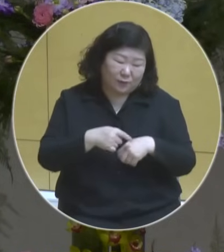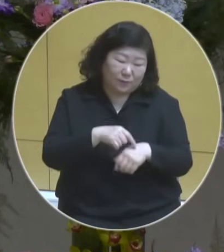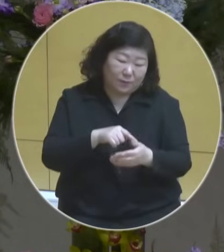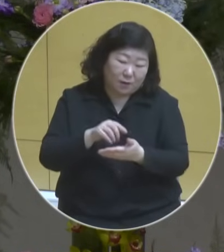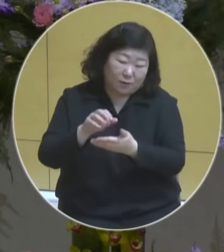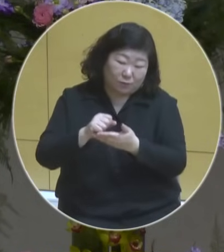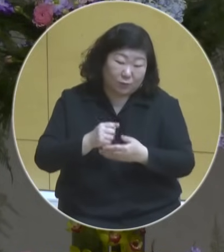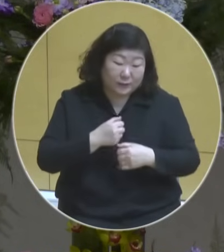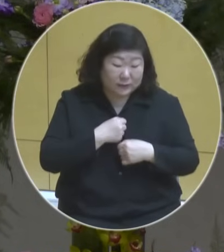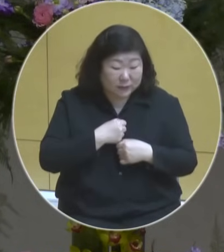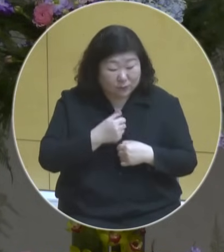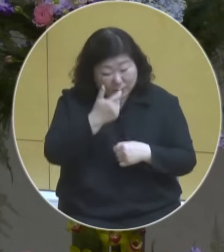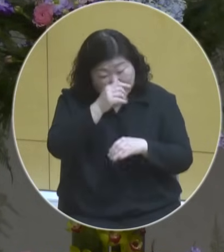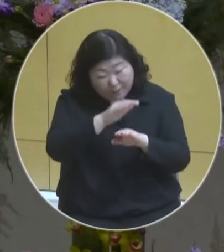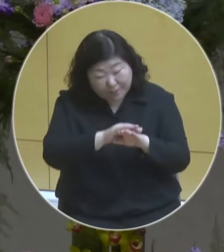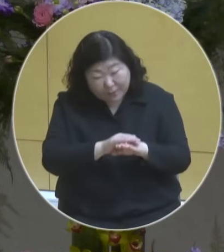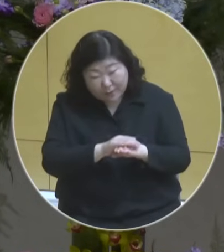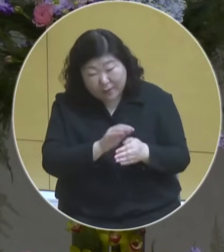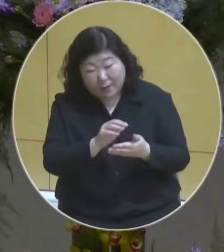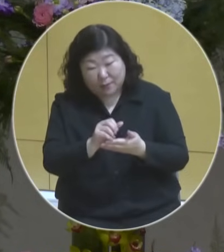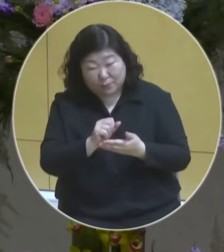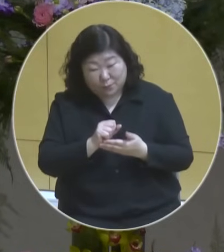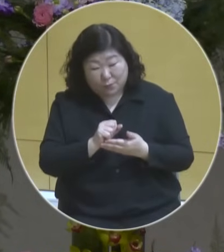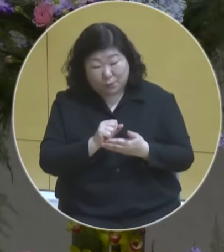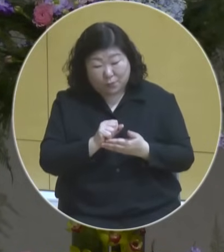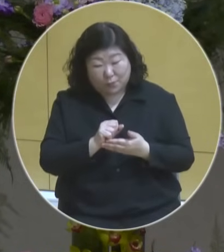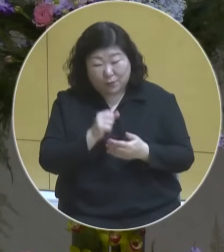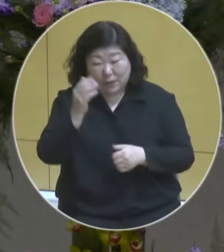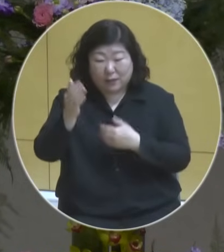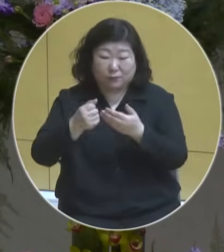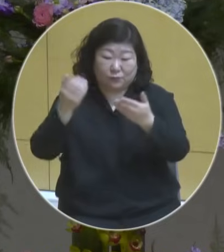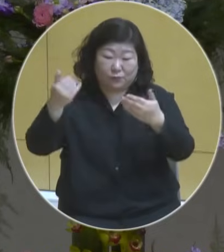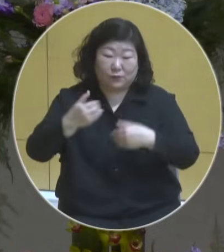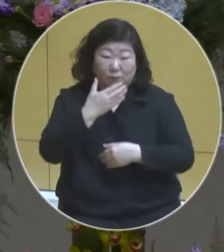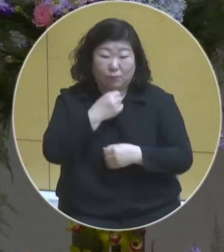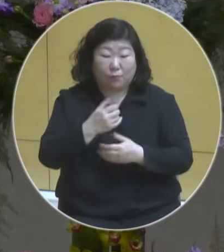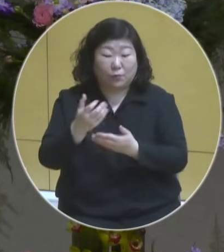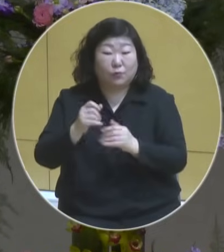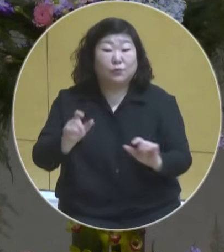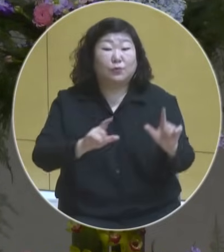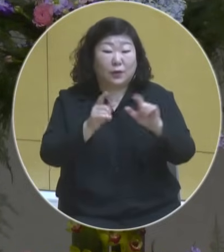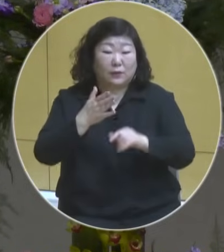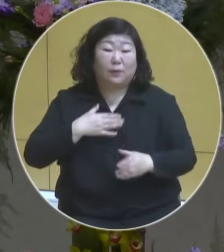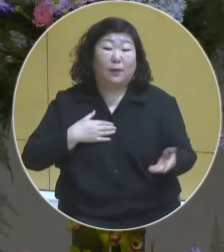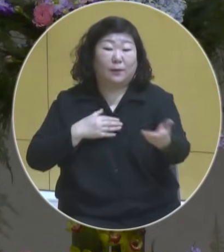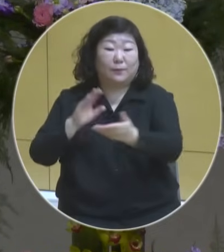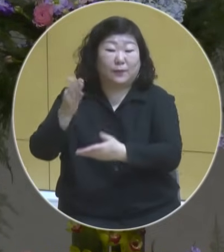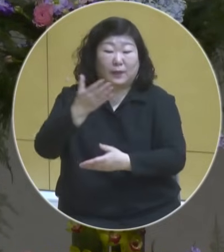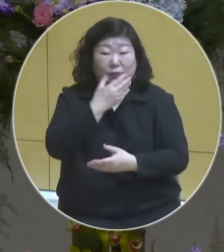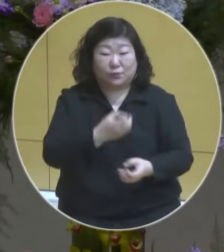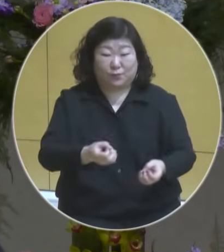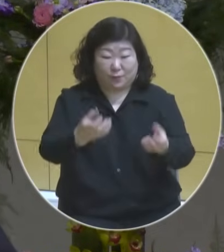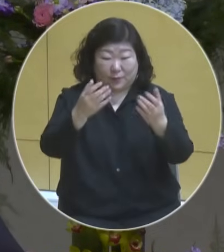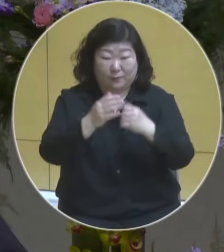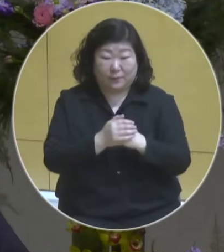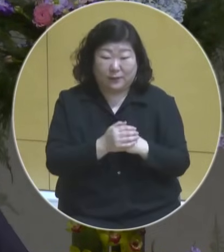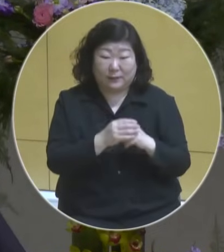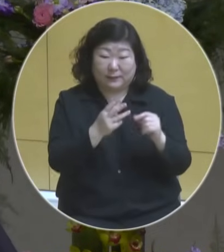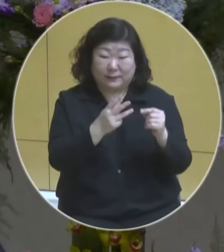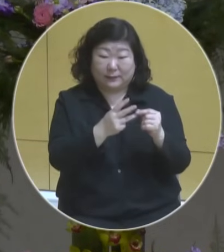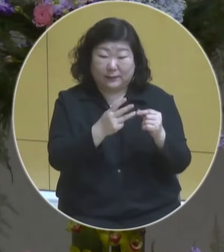지키고 예배드림으로 인해서 하나님께서 주시는 그 복을 누리는 저와 여러분 되기를 축복합니다 아멘 자 세